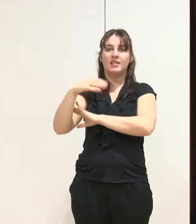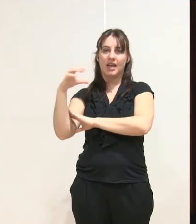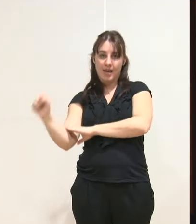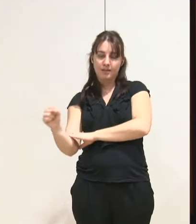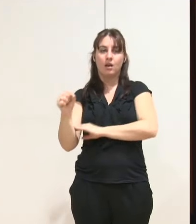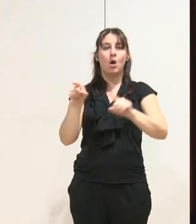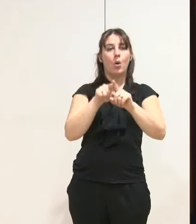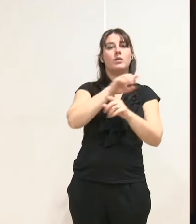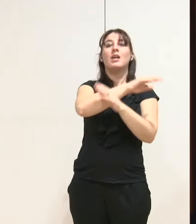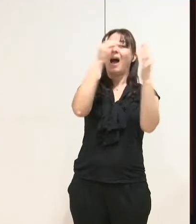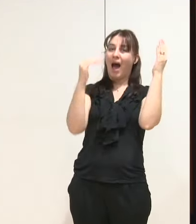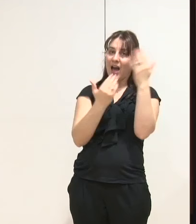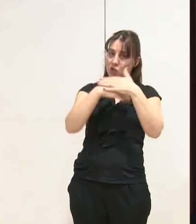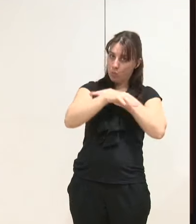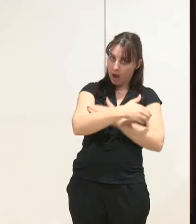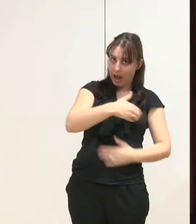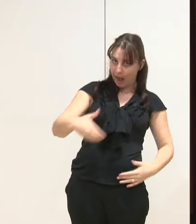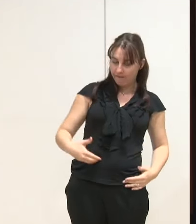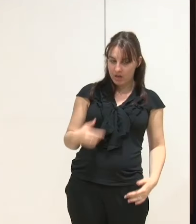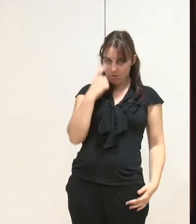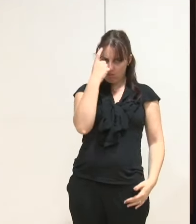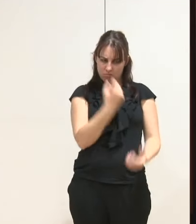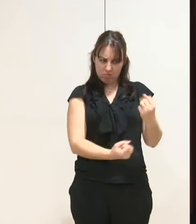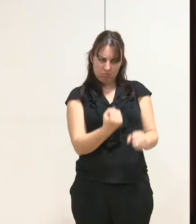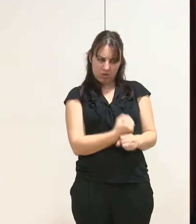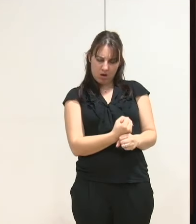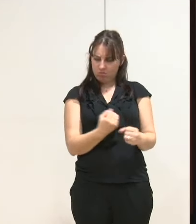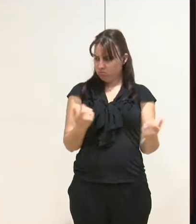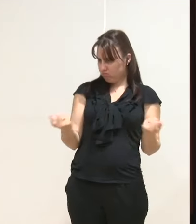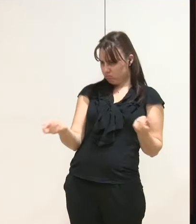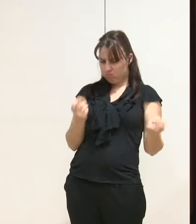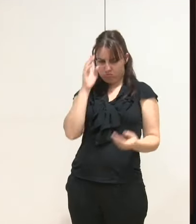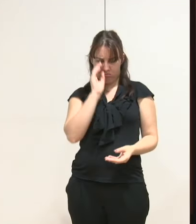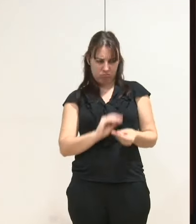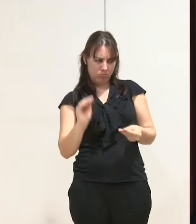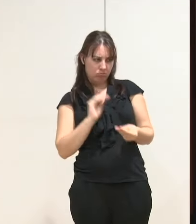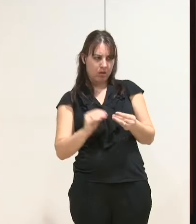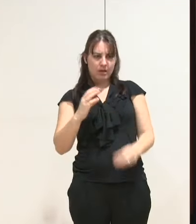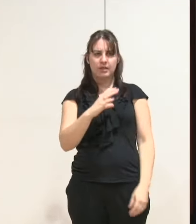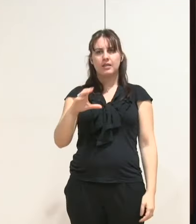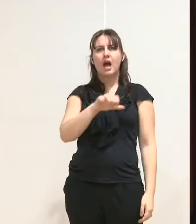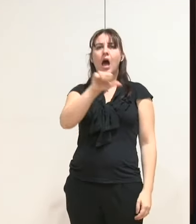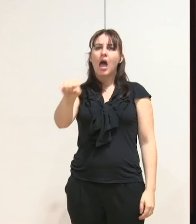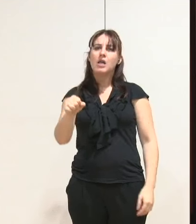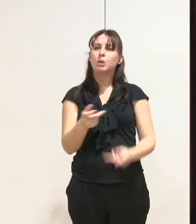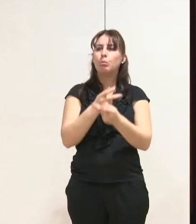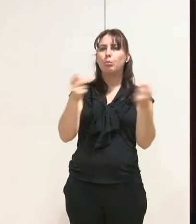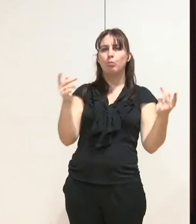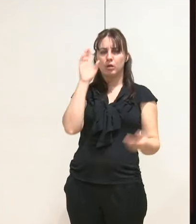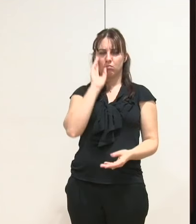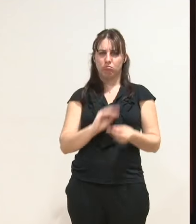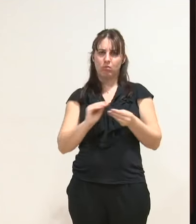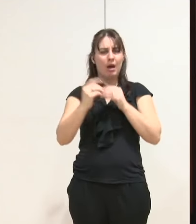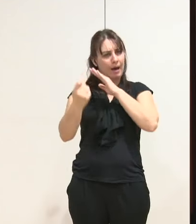général adjoint à la ville interroge sur la gestion de l'établissement public CCAS on le rappellera jamais assez mais c'est un